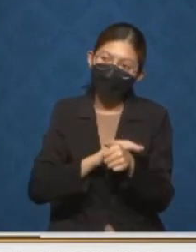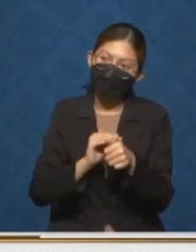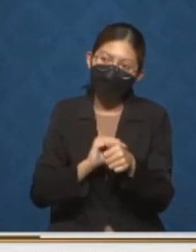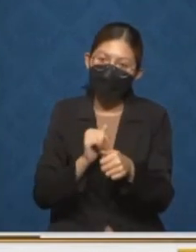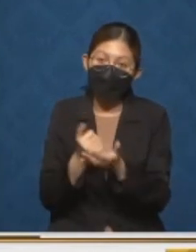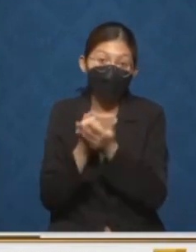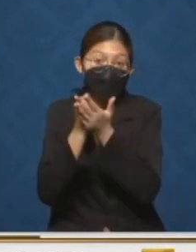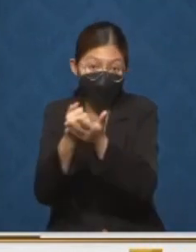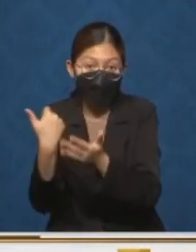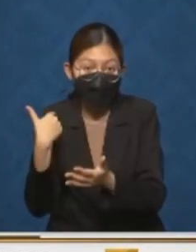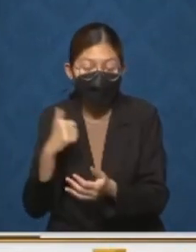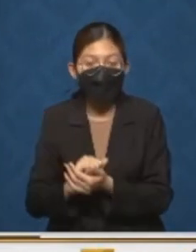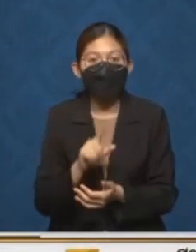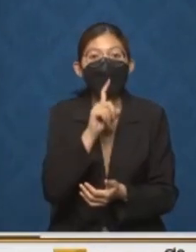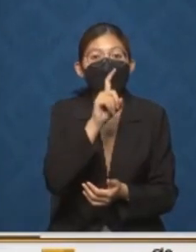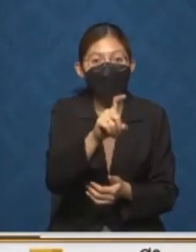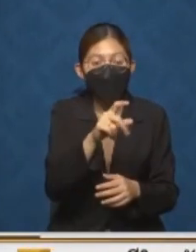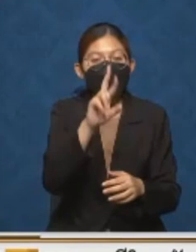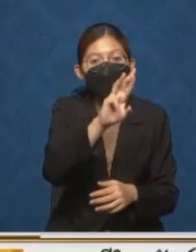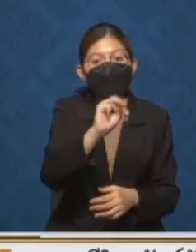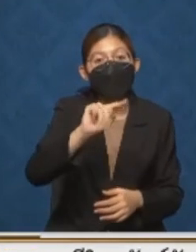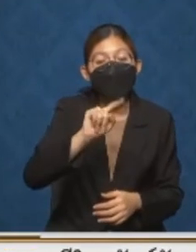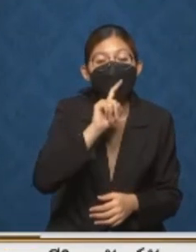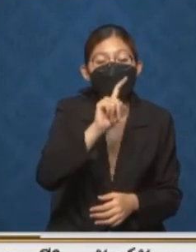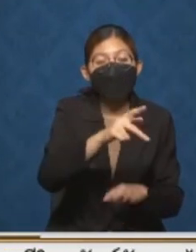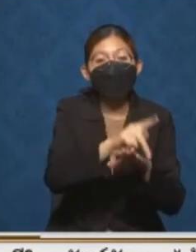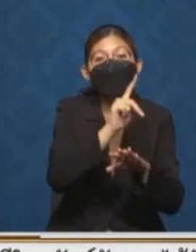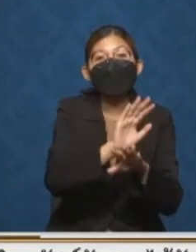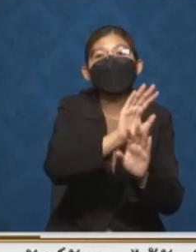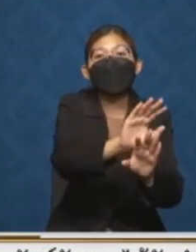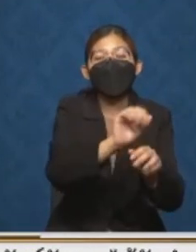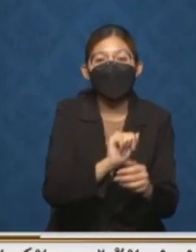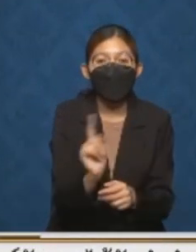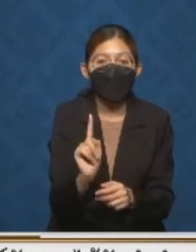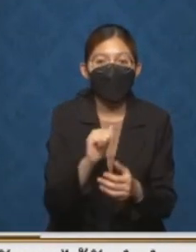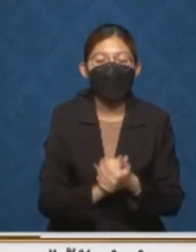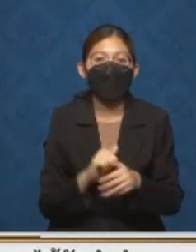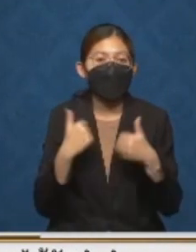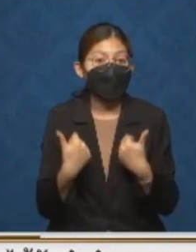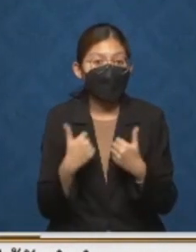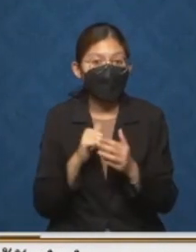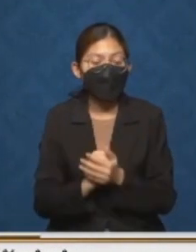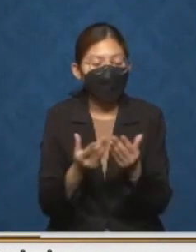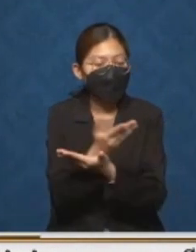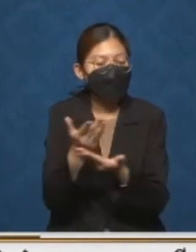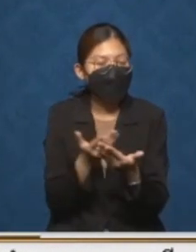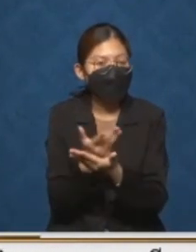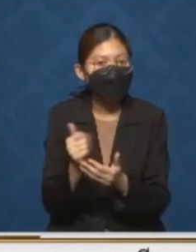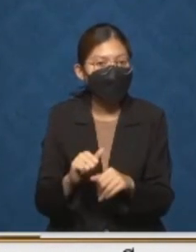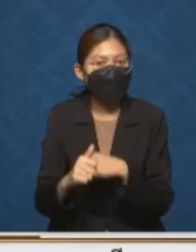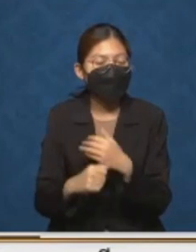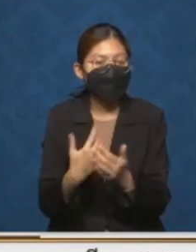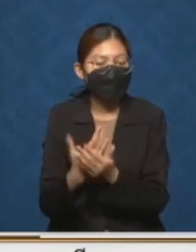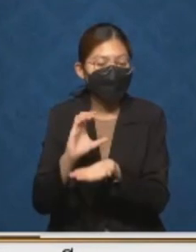ลอผมจอยากถามท่รัฐมุตรี ผ่านท่านประทานไปครัว่าในการพจารณาหบประมาณรายจายประจำปีนี้